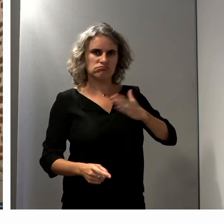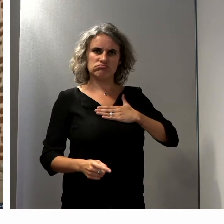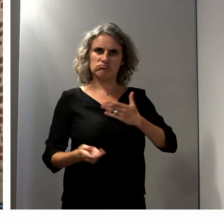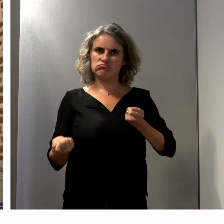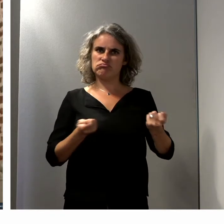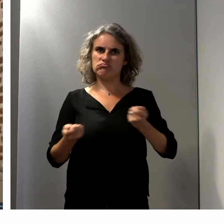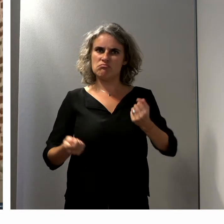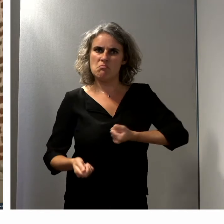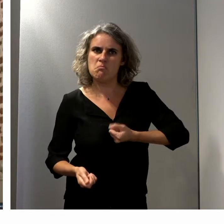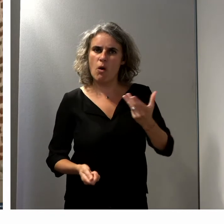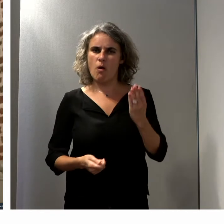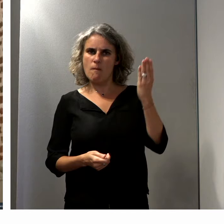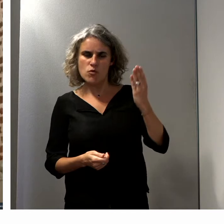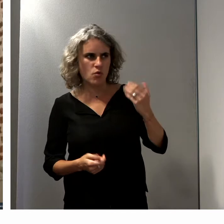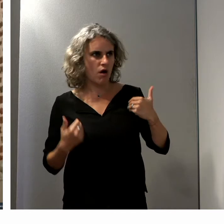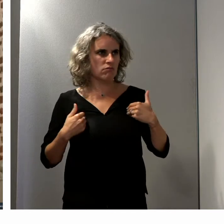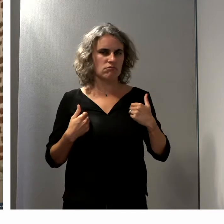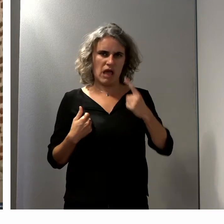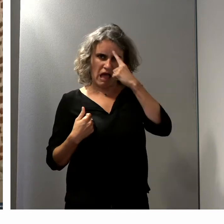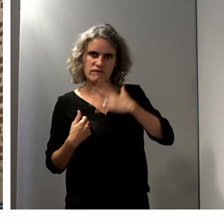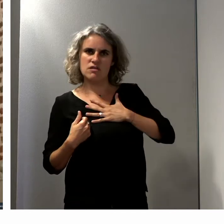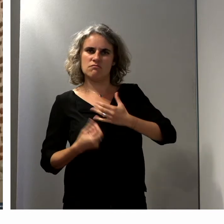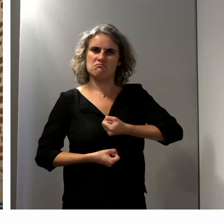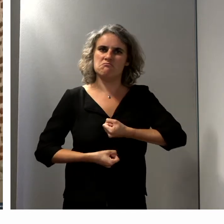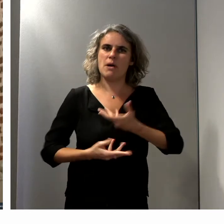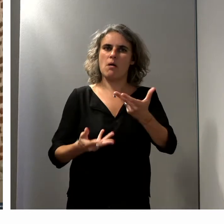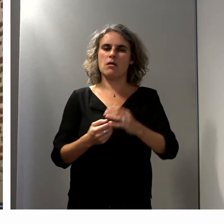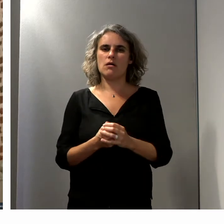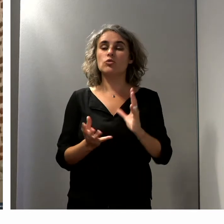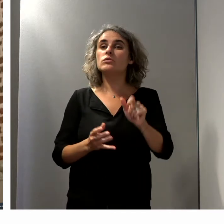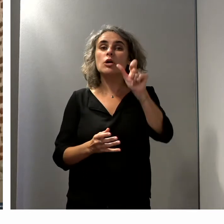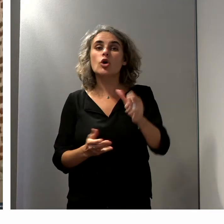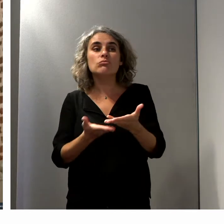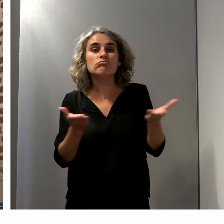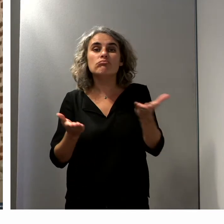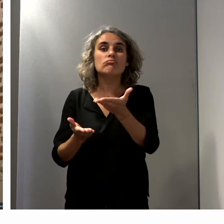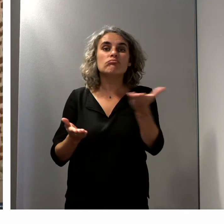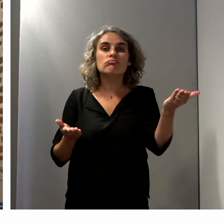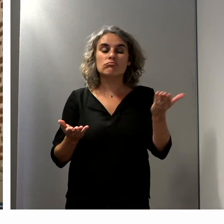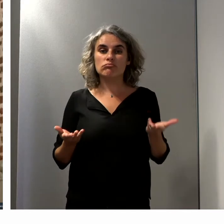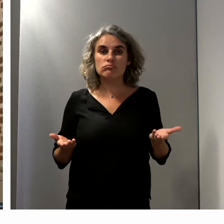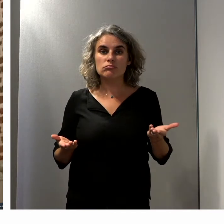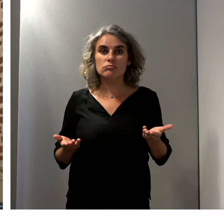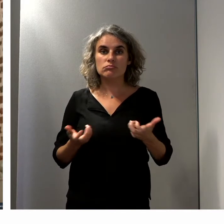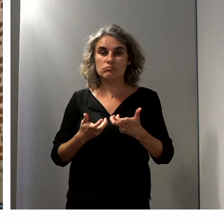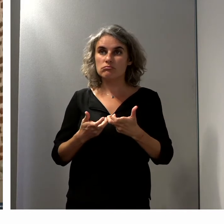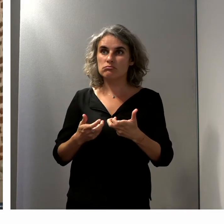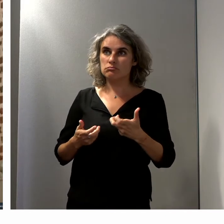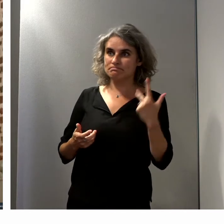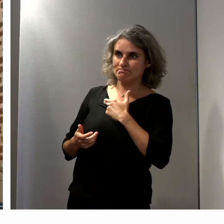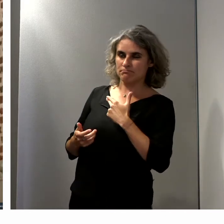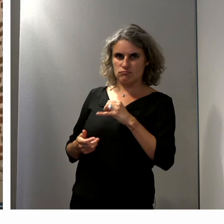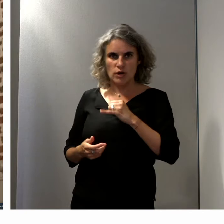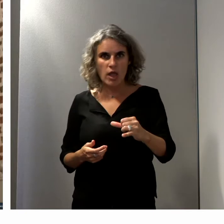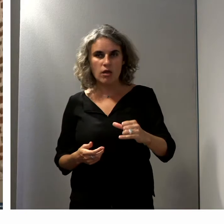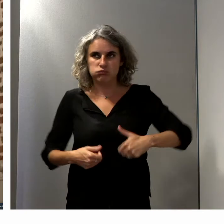les gens à prendre la parole et à exprimer leur posture et leur point de vue. Parce que ça paraît peut-être évident pour quelqu'un qui n'est pas confronté à ces impossibilités